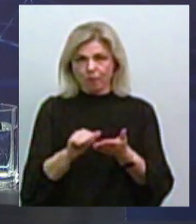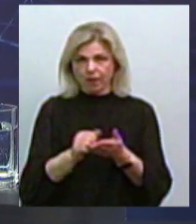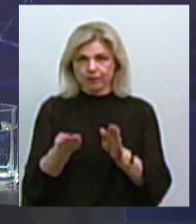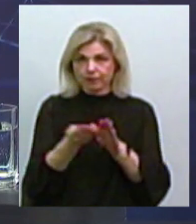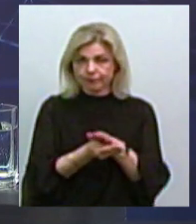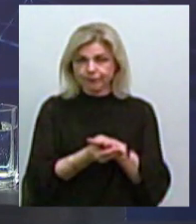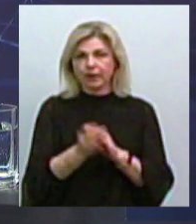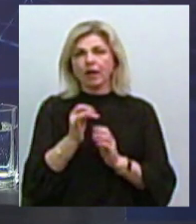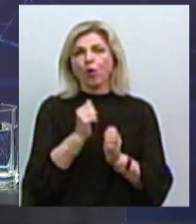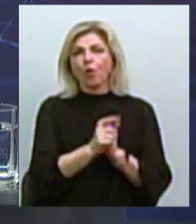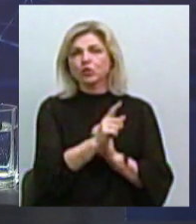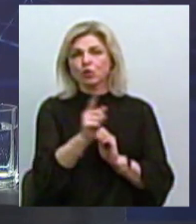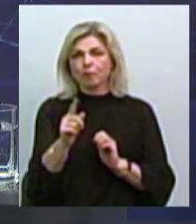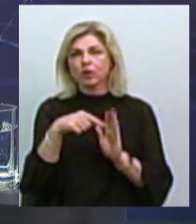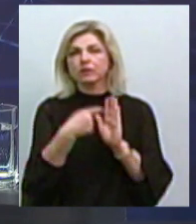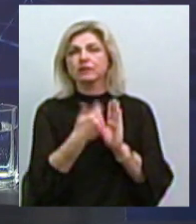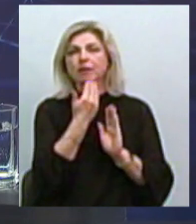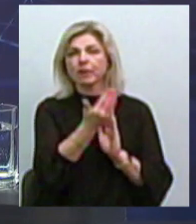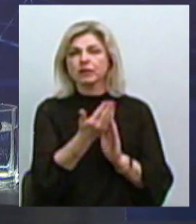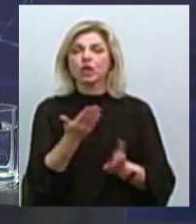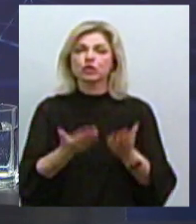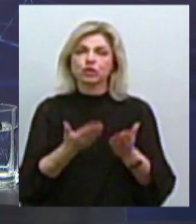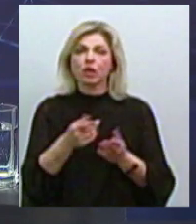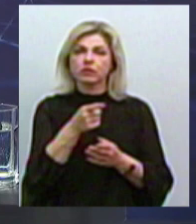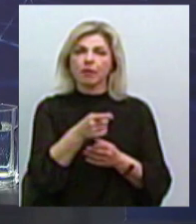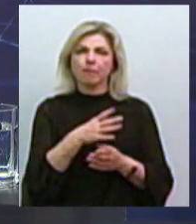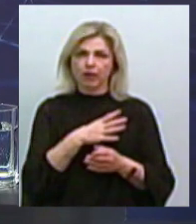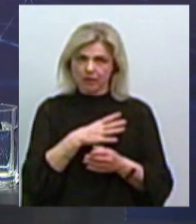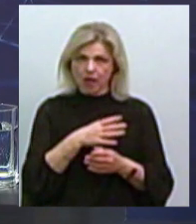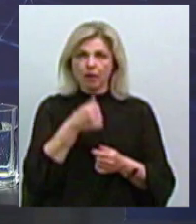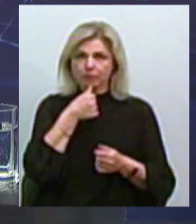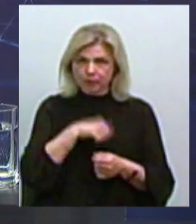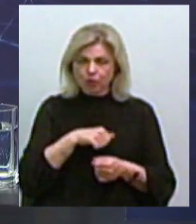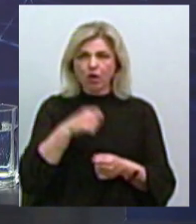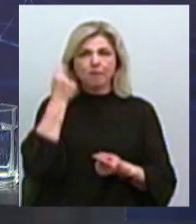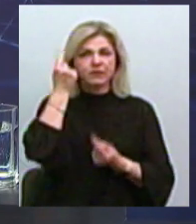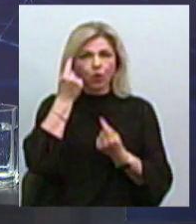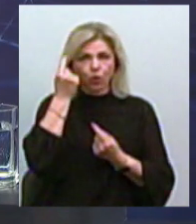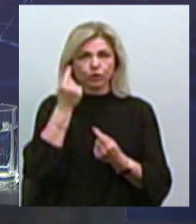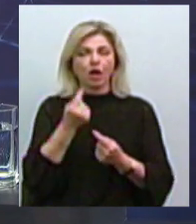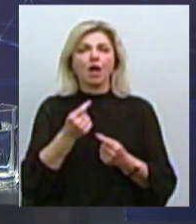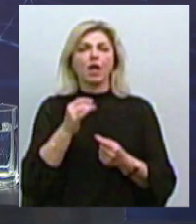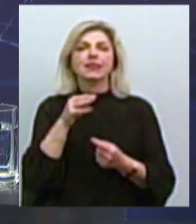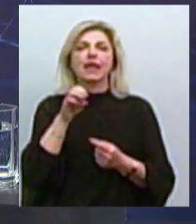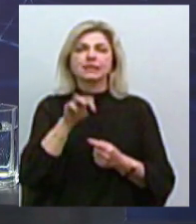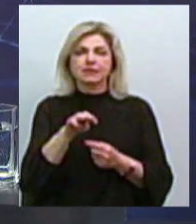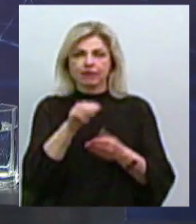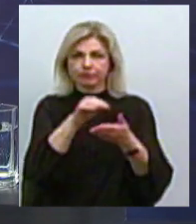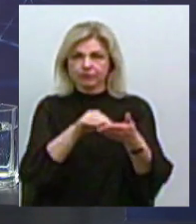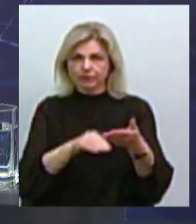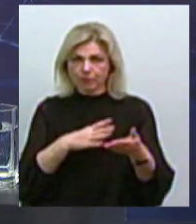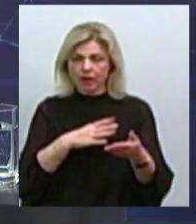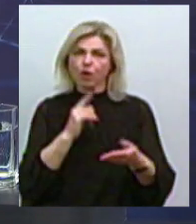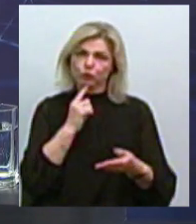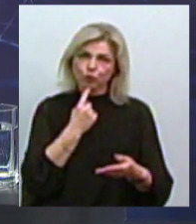і кожному ми задаємо питання, чи проходили ви, наскільки це було для вас важко пройти той чи інший тест, тому що тести направлені